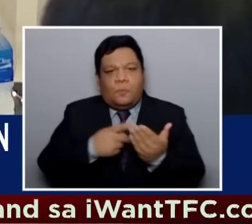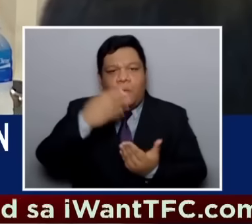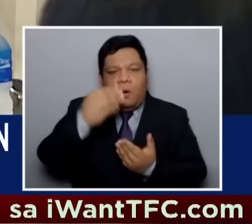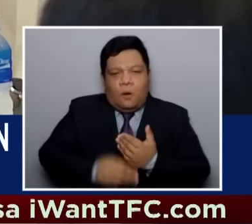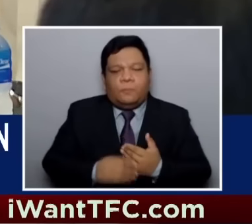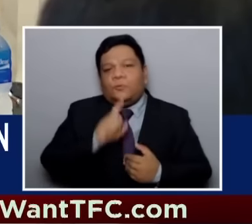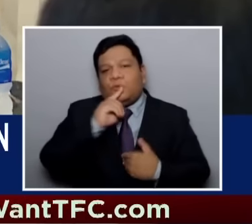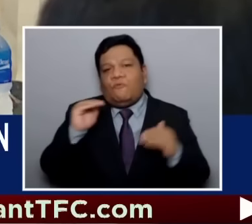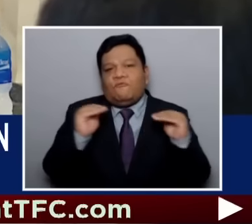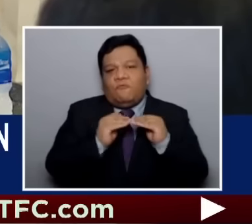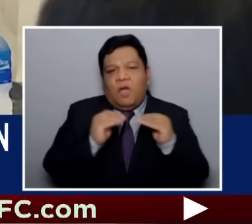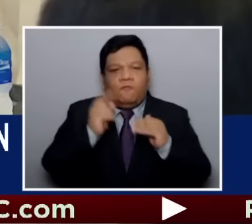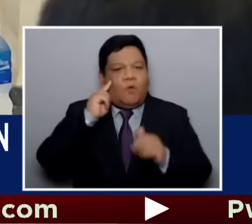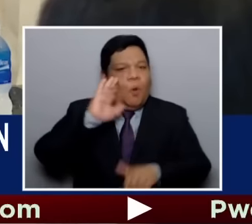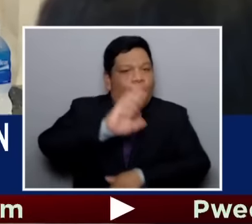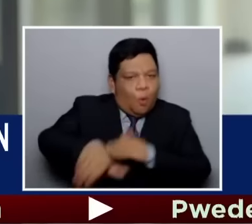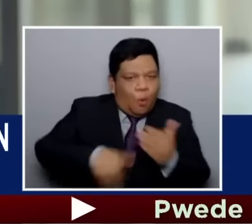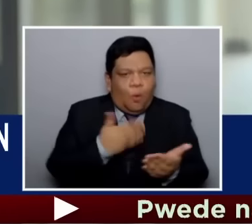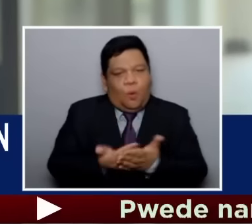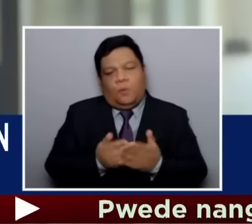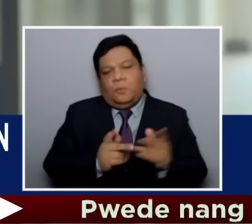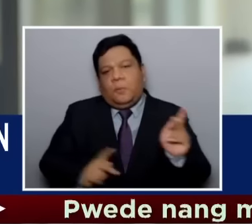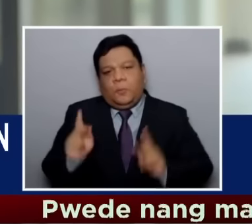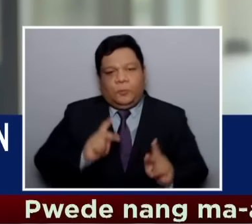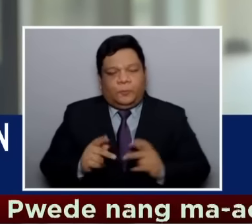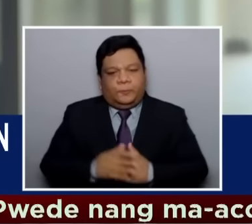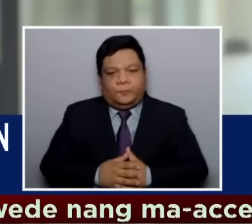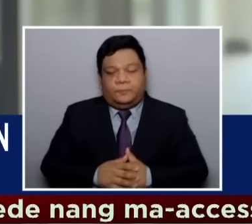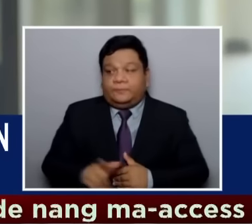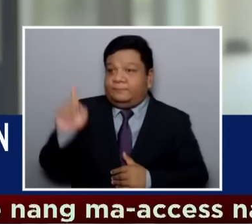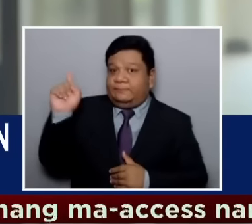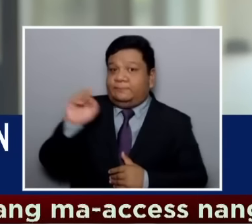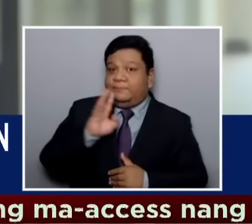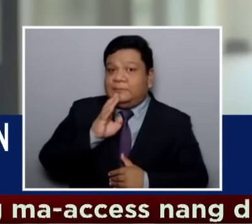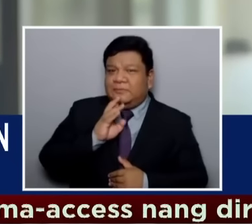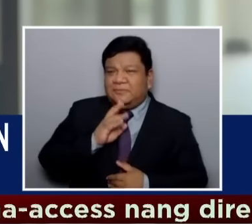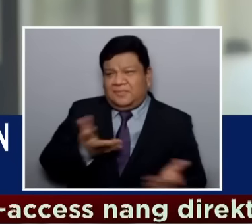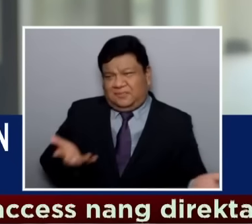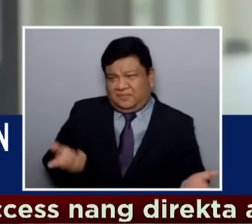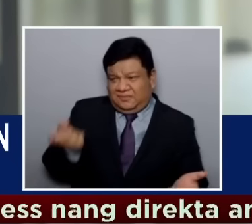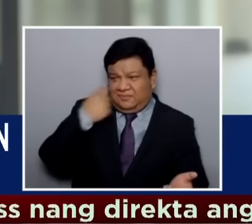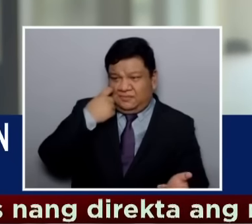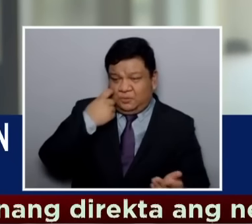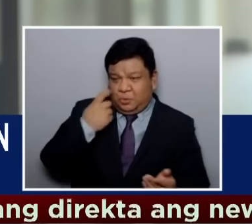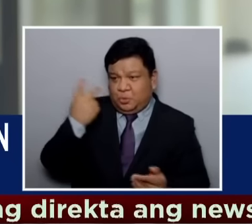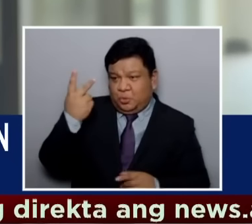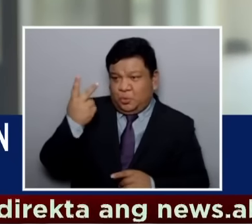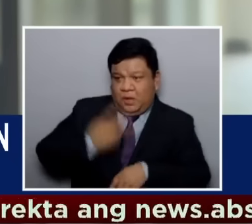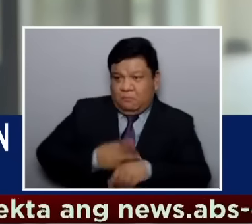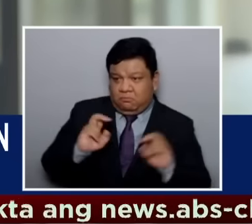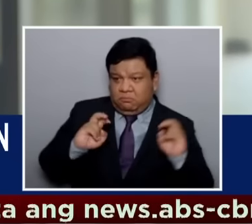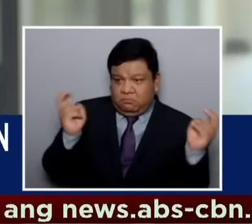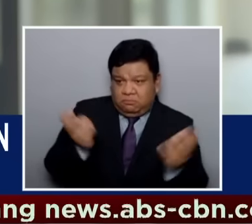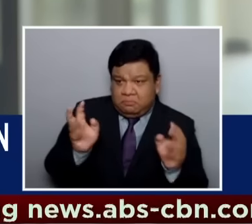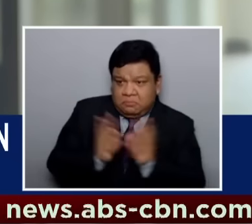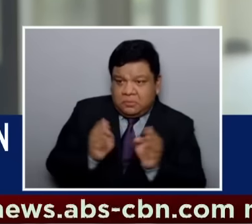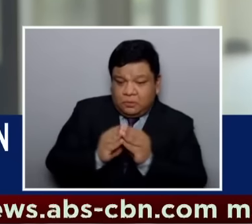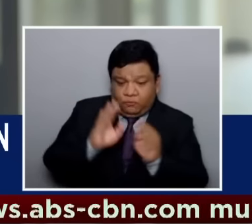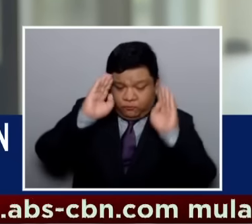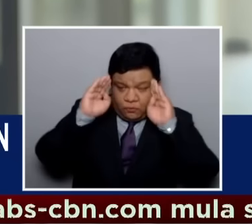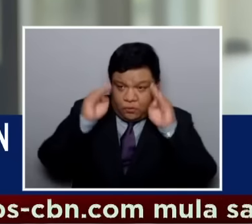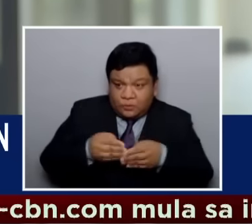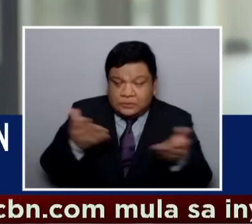patas sa lahat ng sektor. Dalawang cabinet meetings pa lang kami ang usapin. So may sentro na sa may kinalaman sa